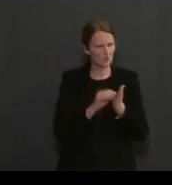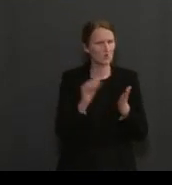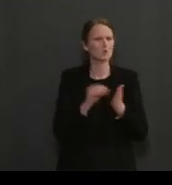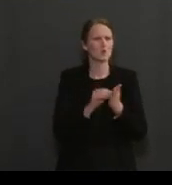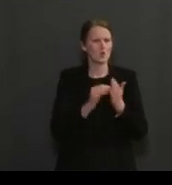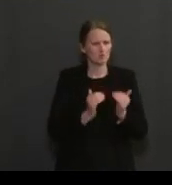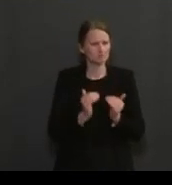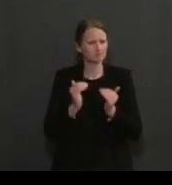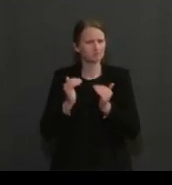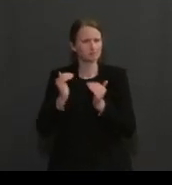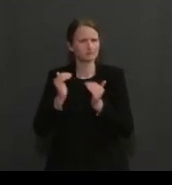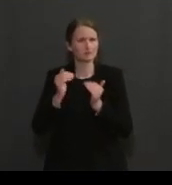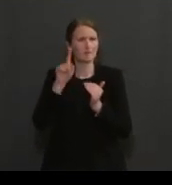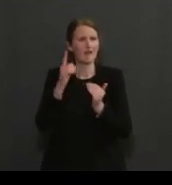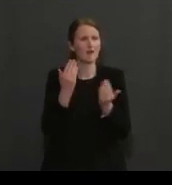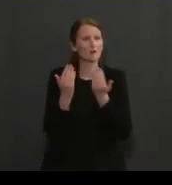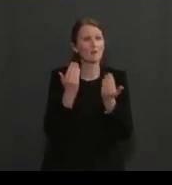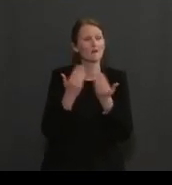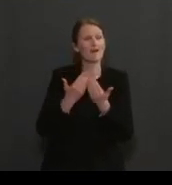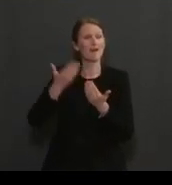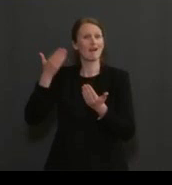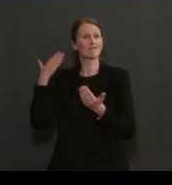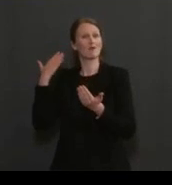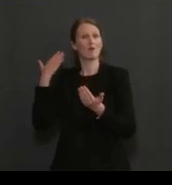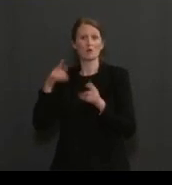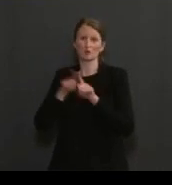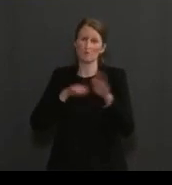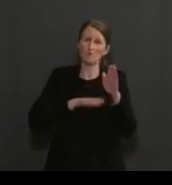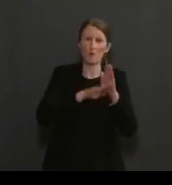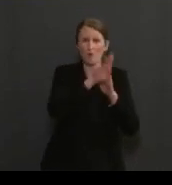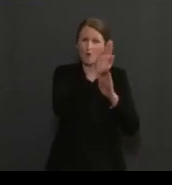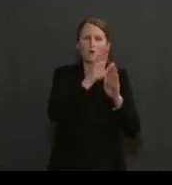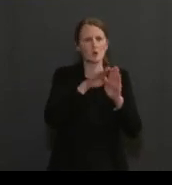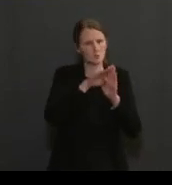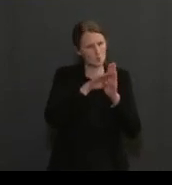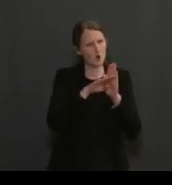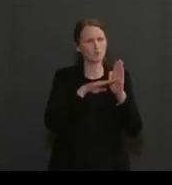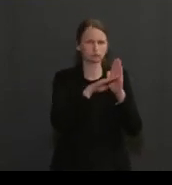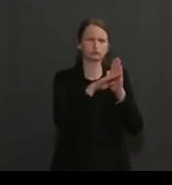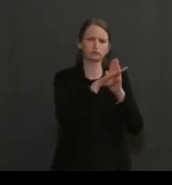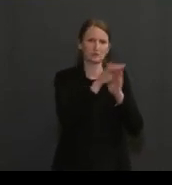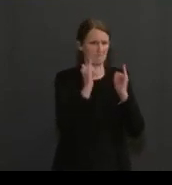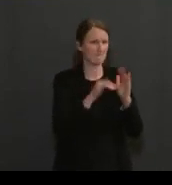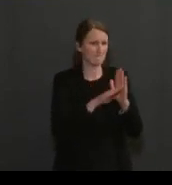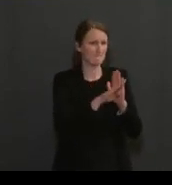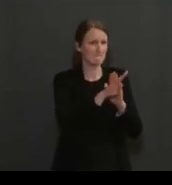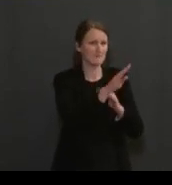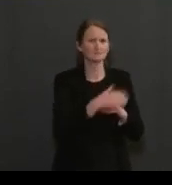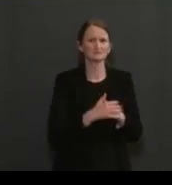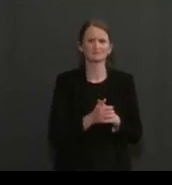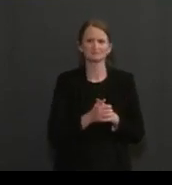nous avons connues. L'augmentation la plus importante se limite à un plus 13% en Flandre